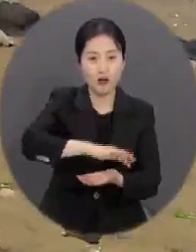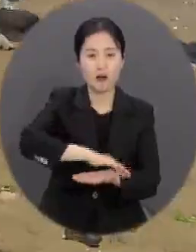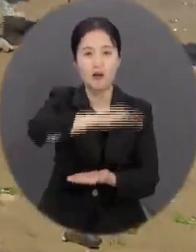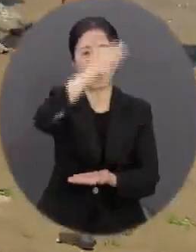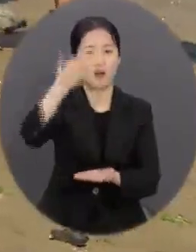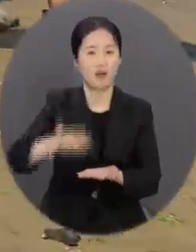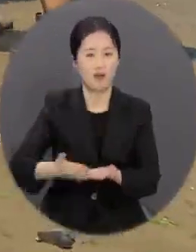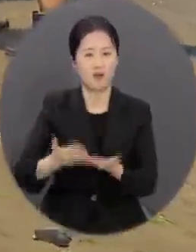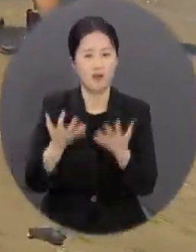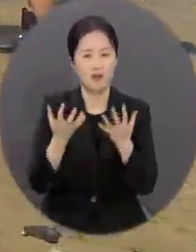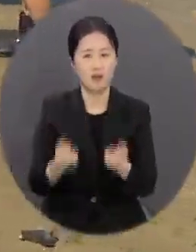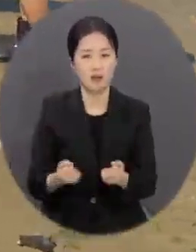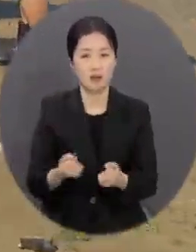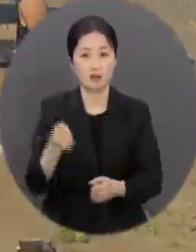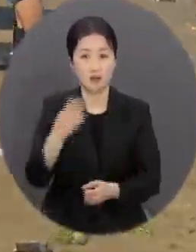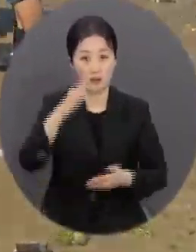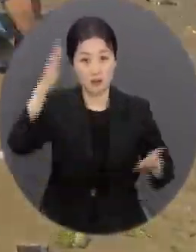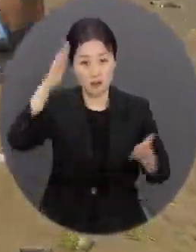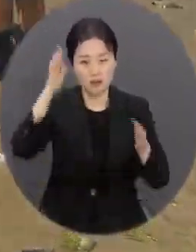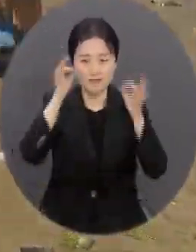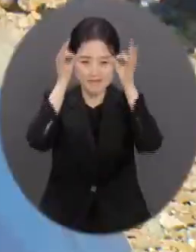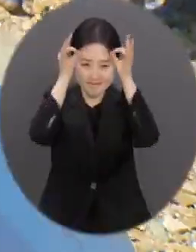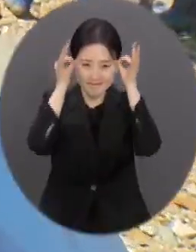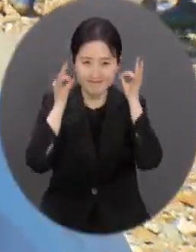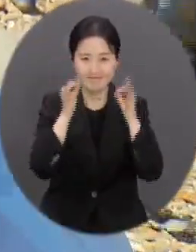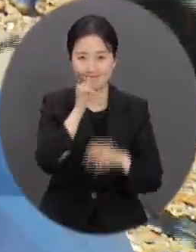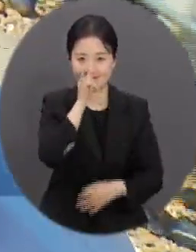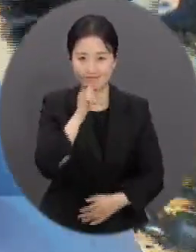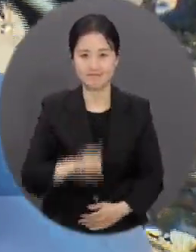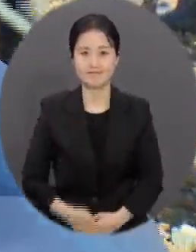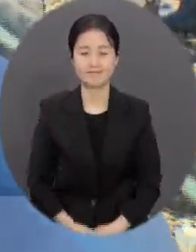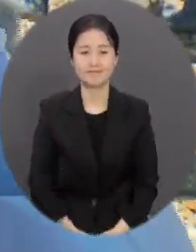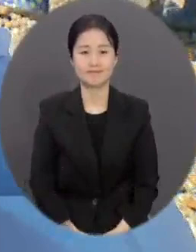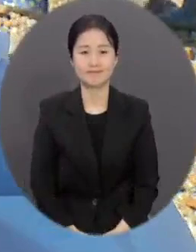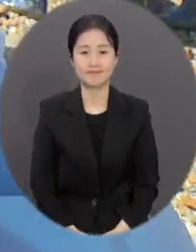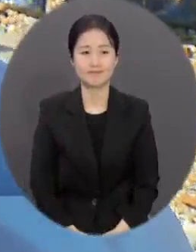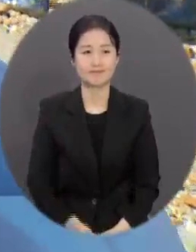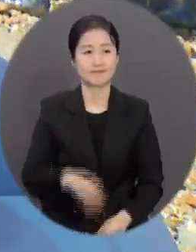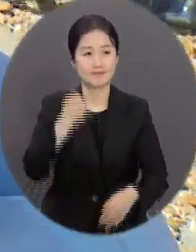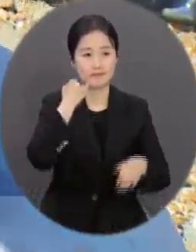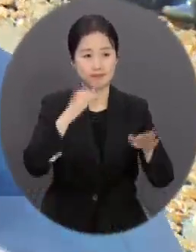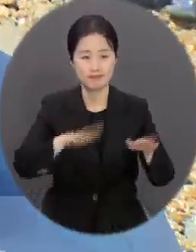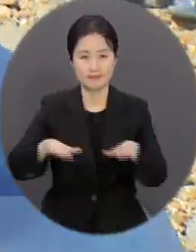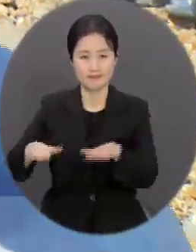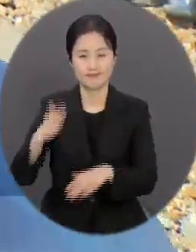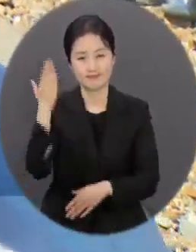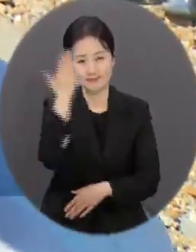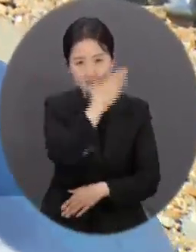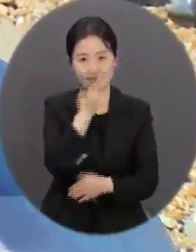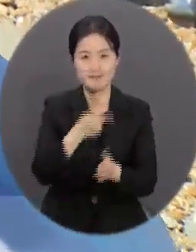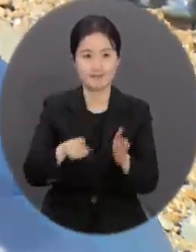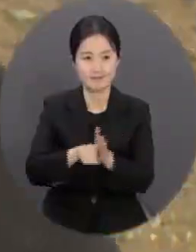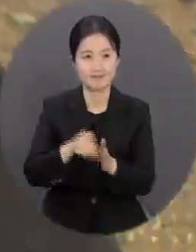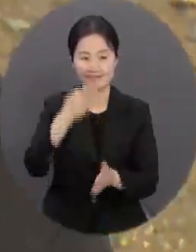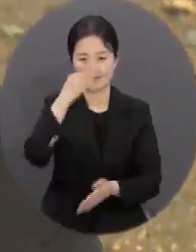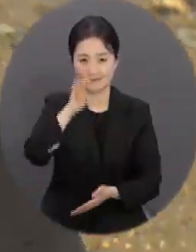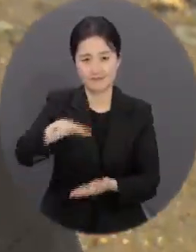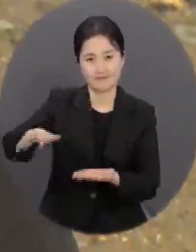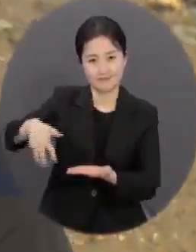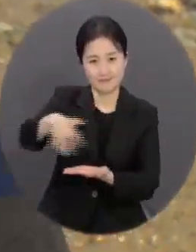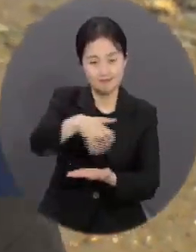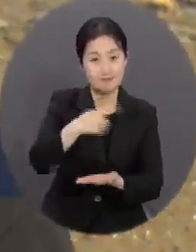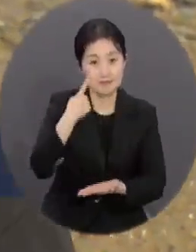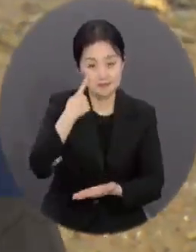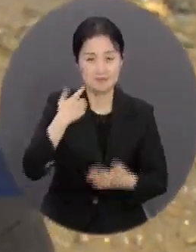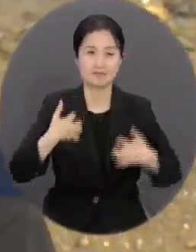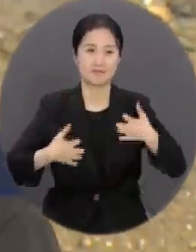한가득. 학생들의 이마에도 땀방울이 맺힙니다. 바다를 지키기 위해서 쓰레기를 주었는데 재밌었어요.